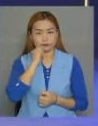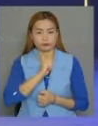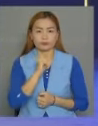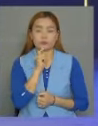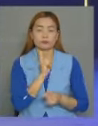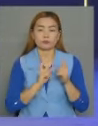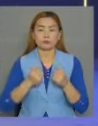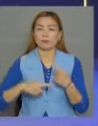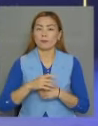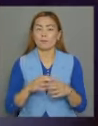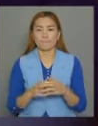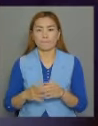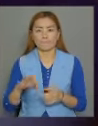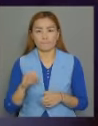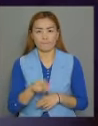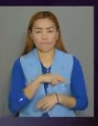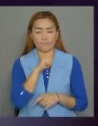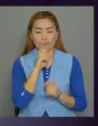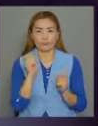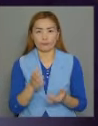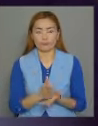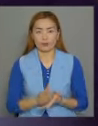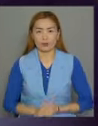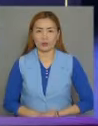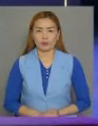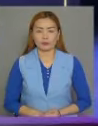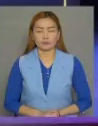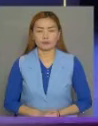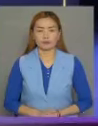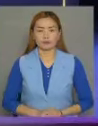және кәсіподақ ұйымы атынан төс белгілермен марапатталды.